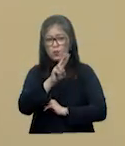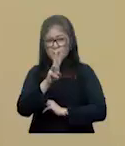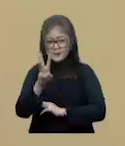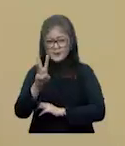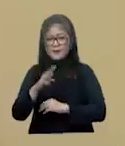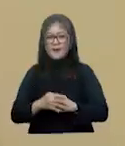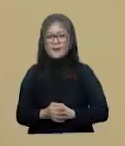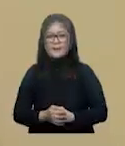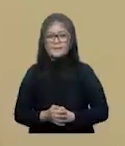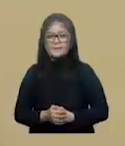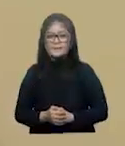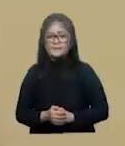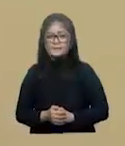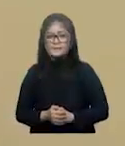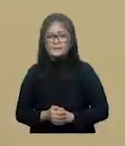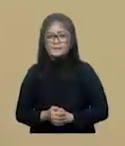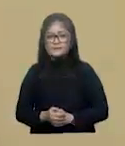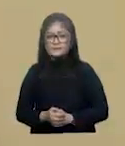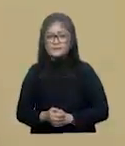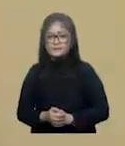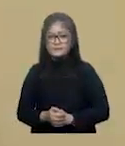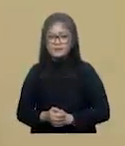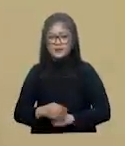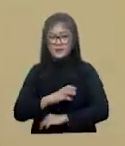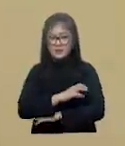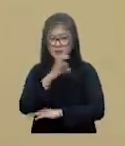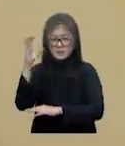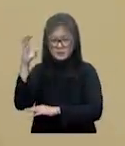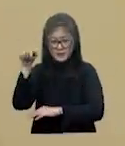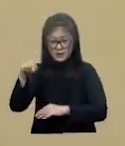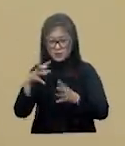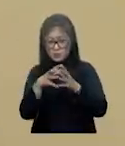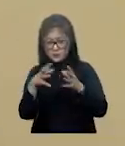Di Indonesia itu sangat besar dan oleh karena itu maka